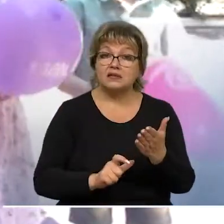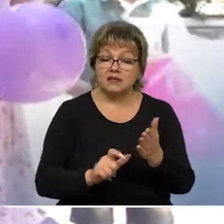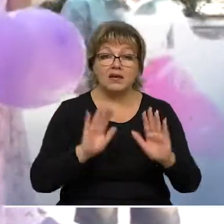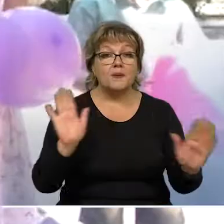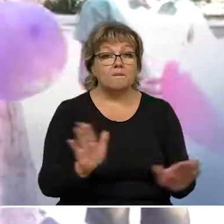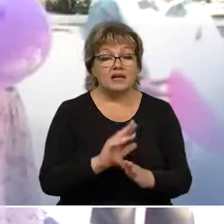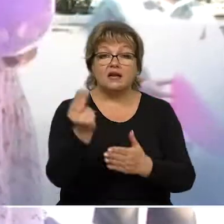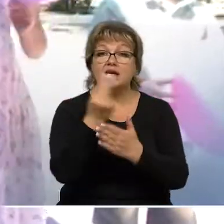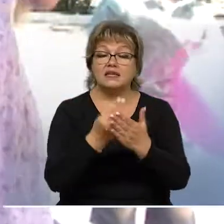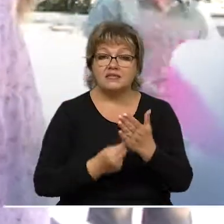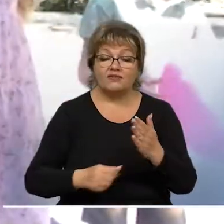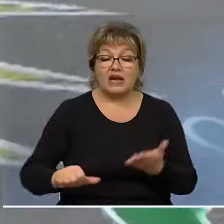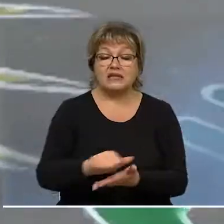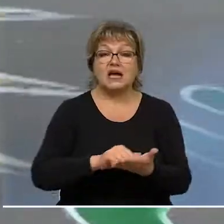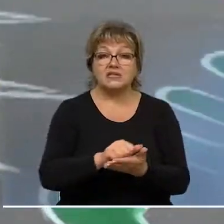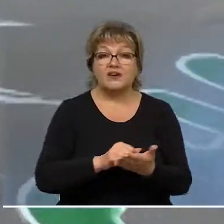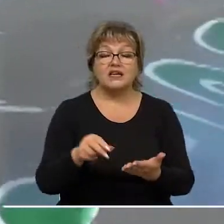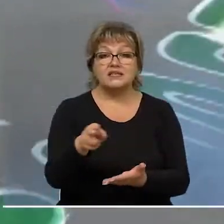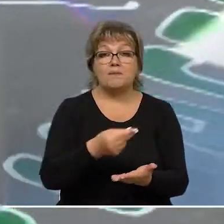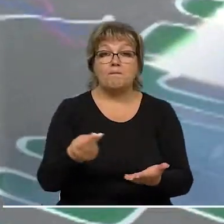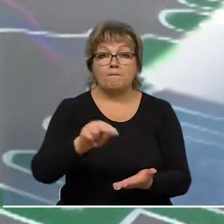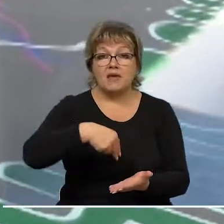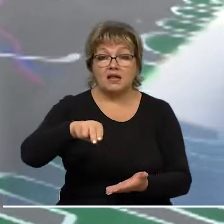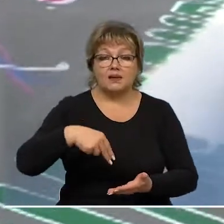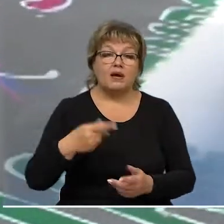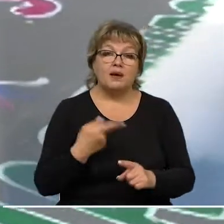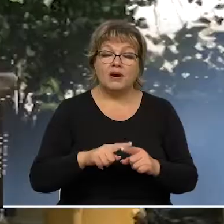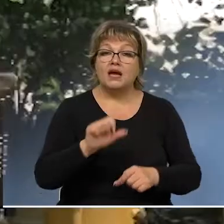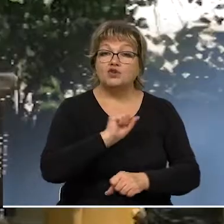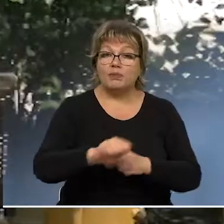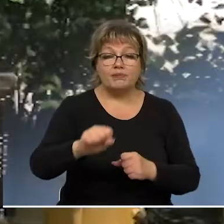они читали стихи и пели и рисовали на асфальте мелом